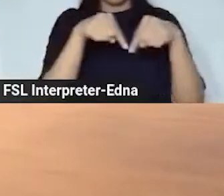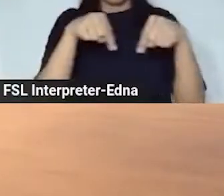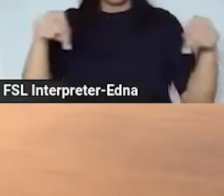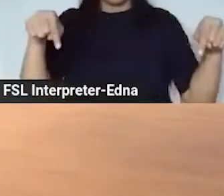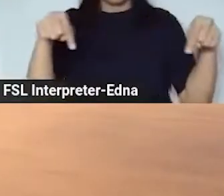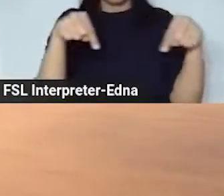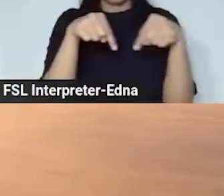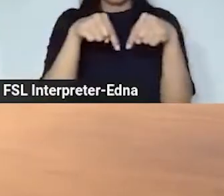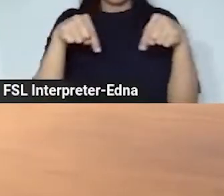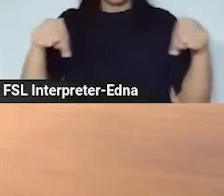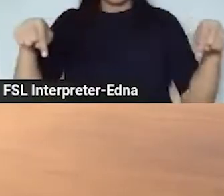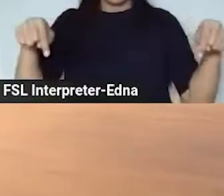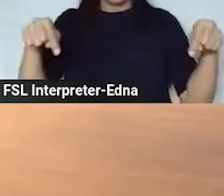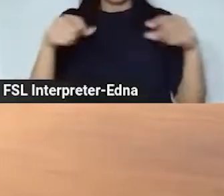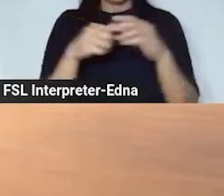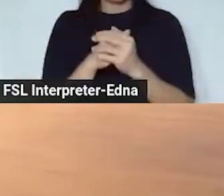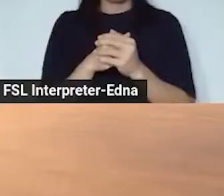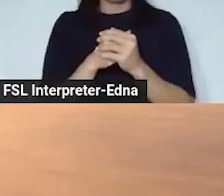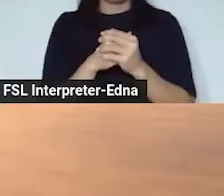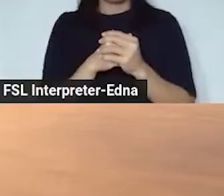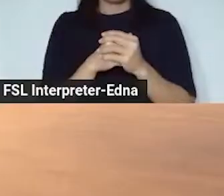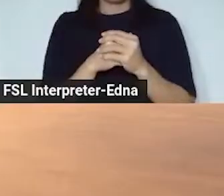0999-223-5675 and globe number